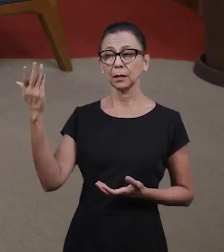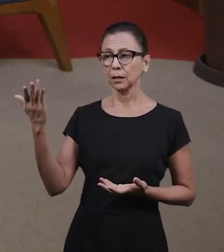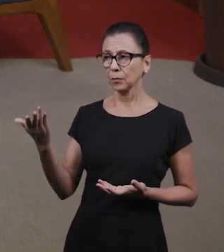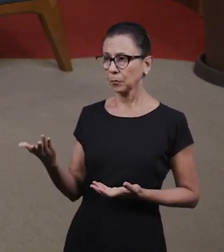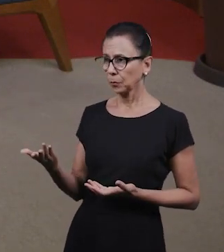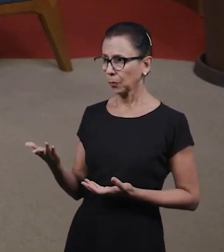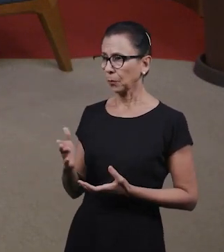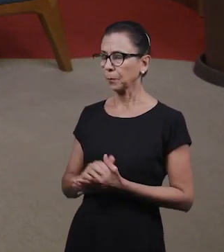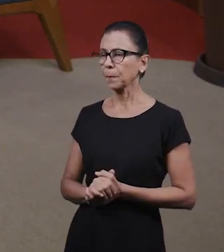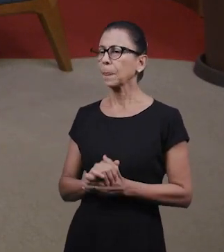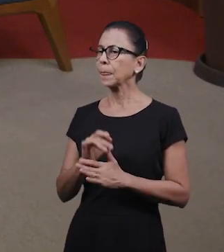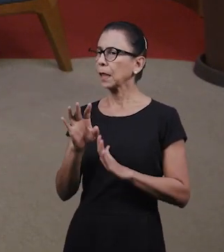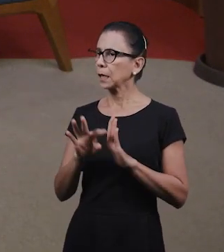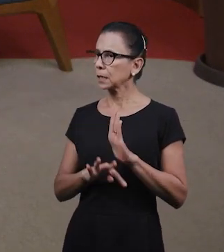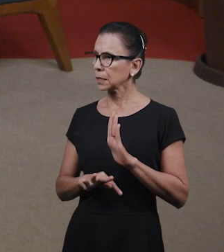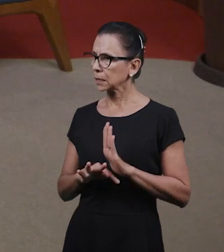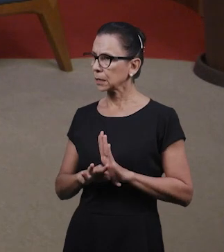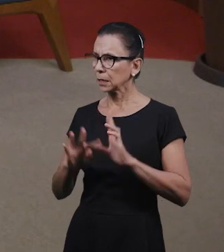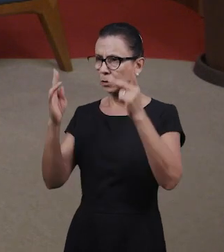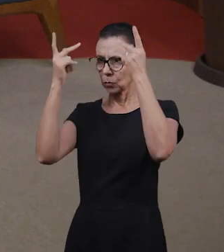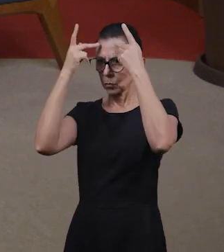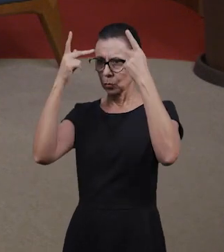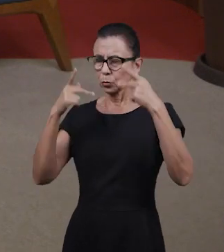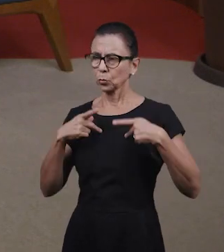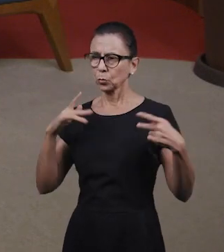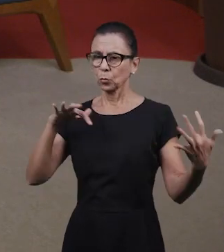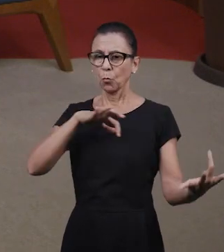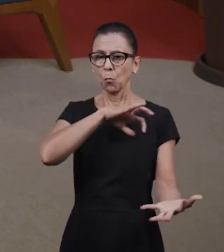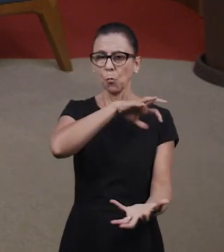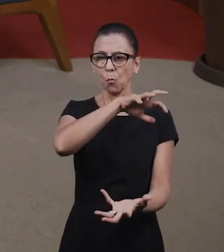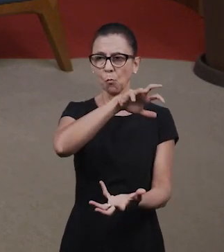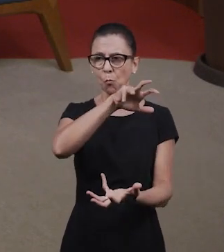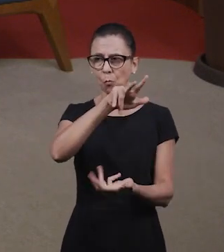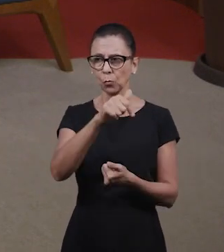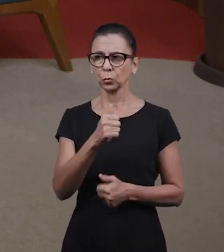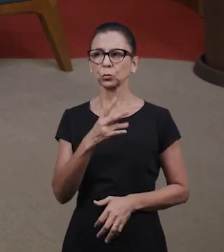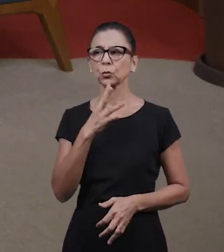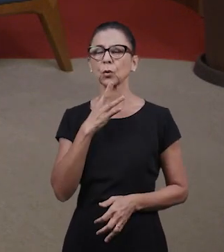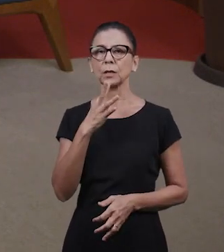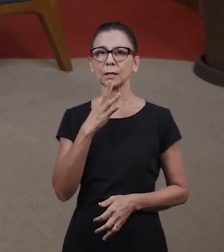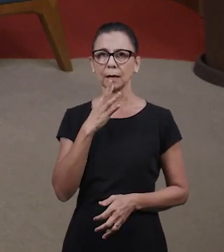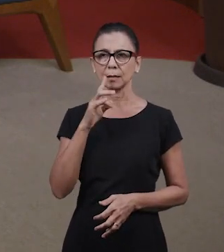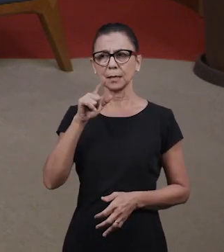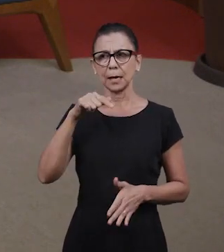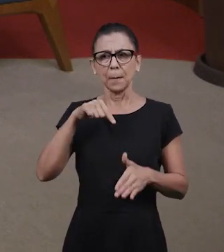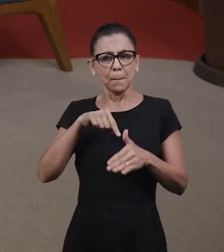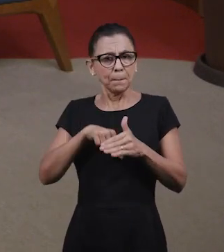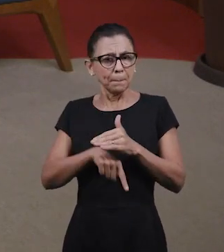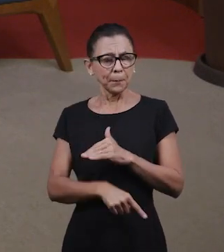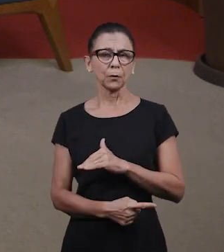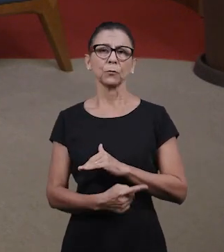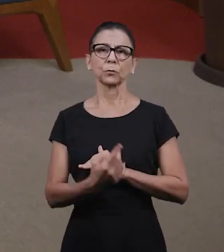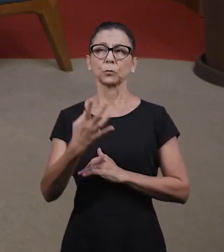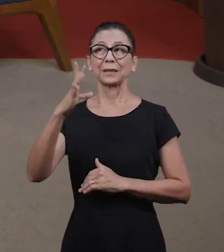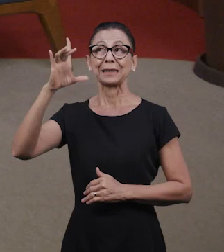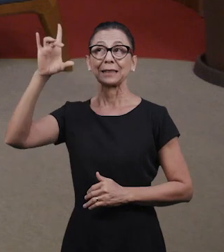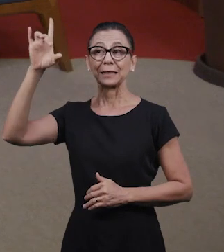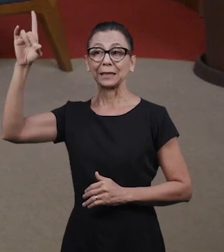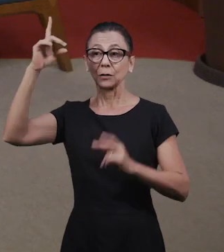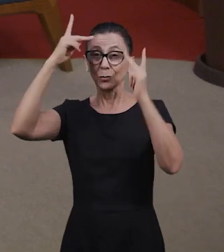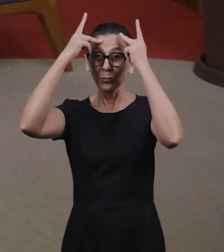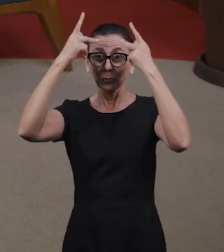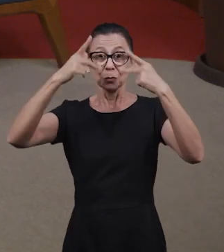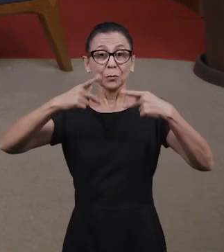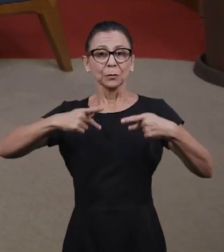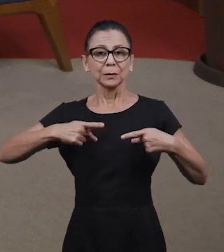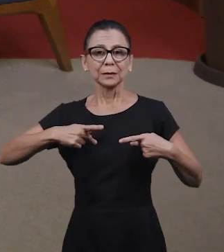nous voyons ce texte, c'est un texte universellement connu, mais d'une profondeur extraordinaire, car Dieu a aimé le monde de